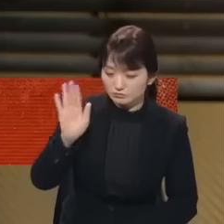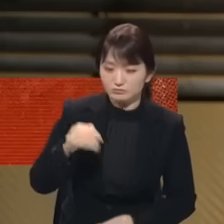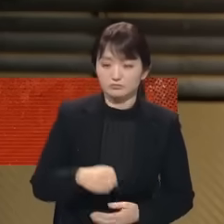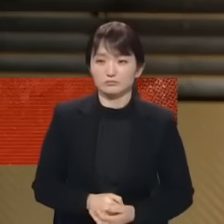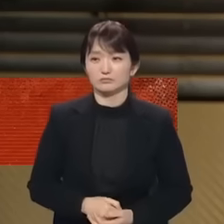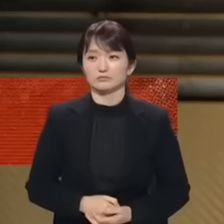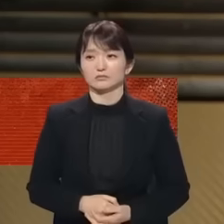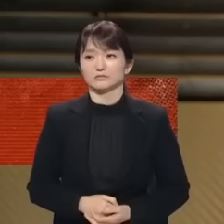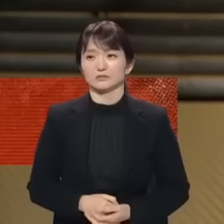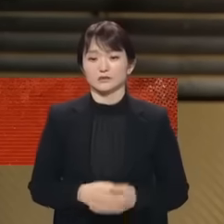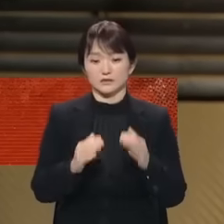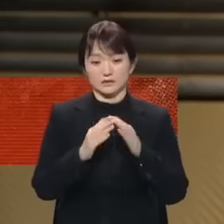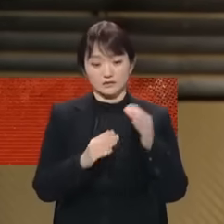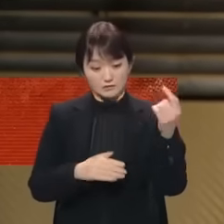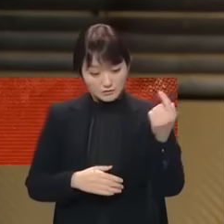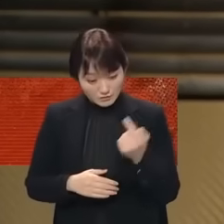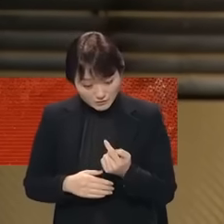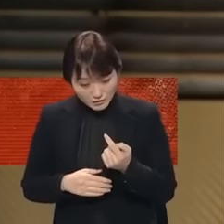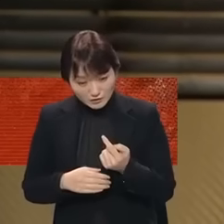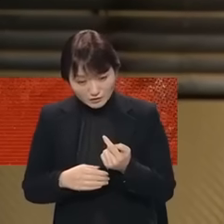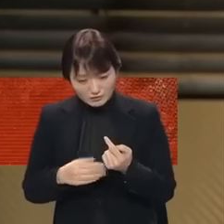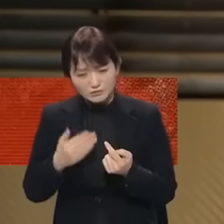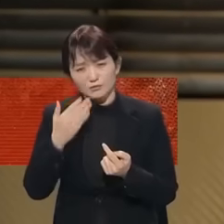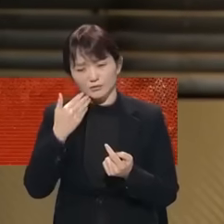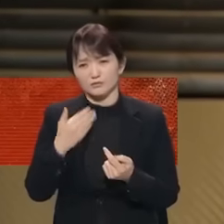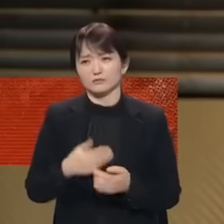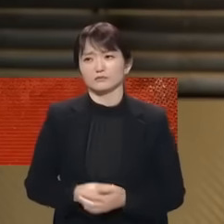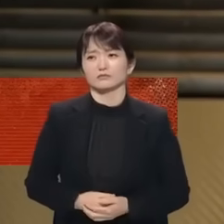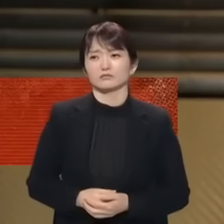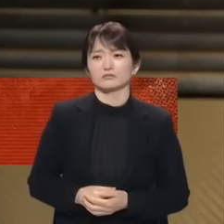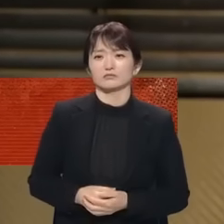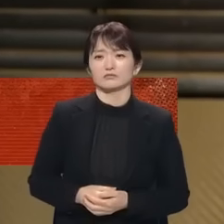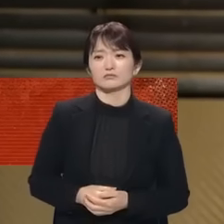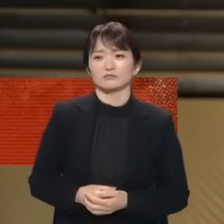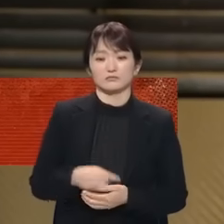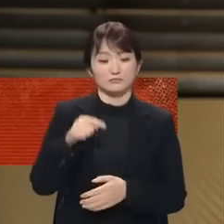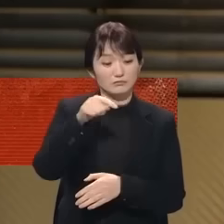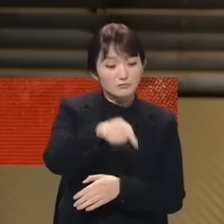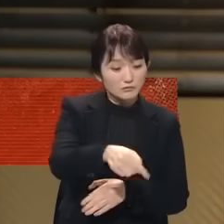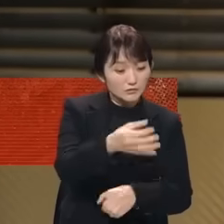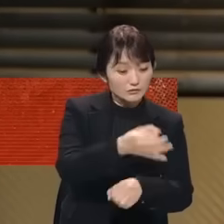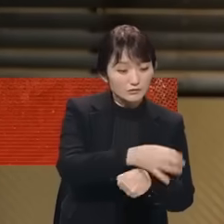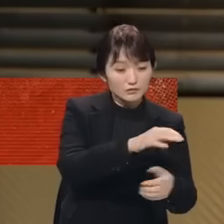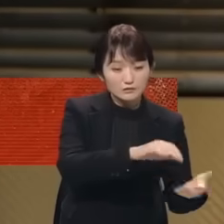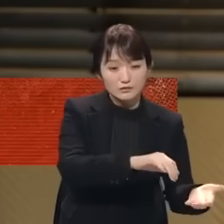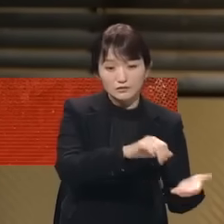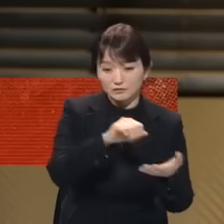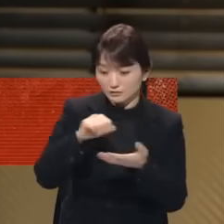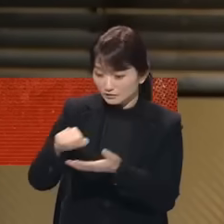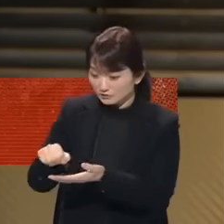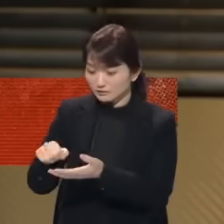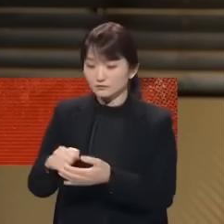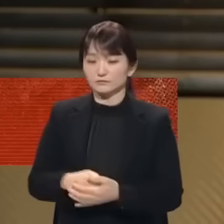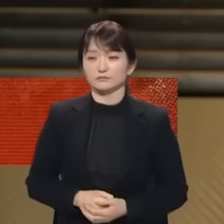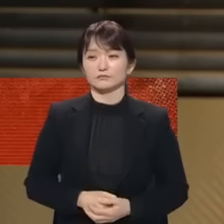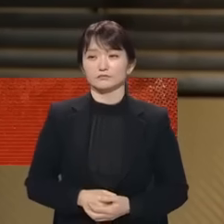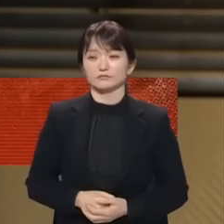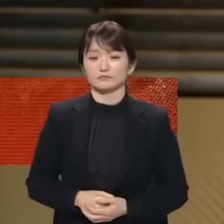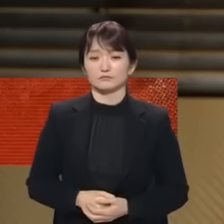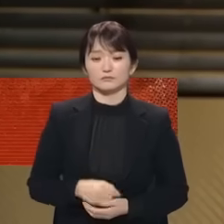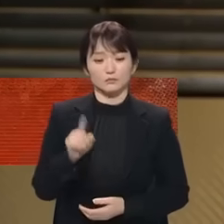꼭 집에 와서만 받아 먹으려 그러고 밖에서 뭔가 사들고 오기도 하잖아요 과장이면 그런 것도 한 번